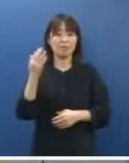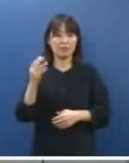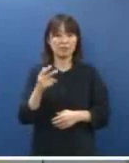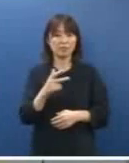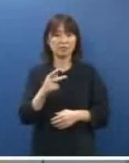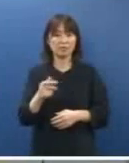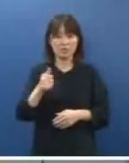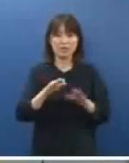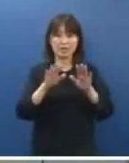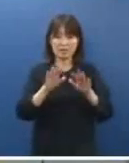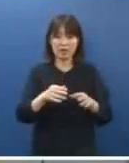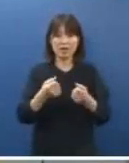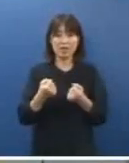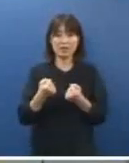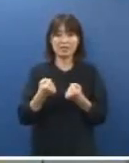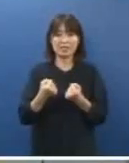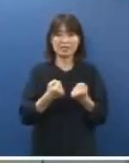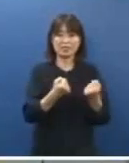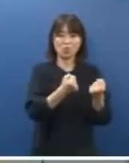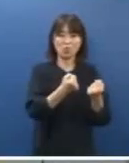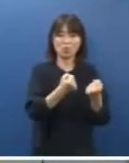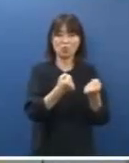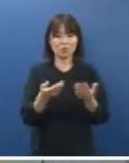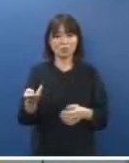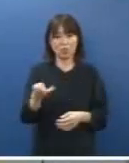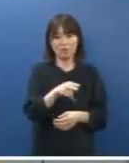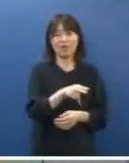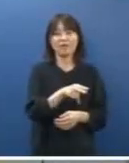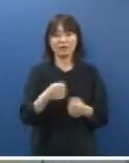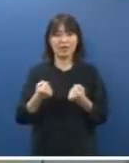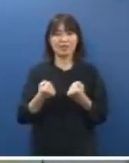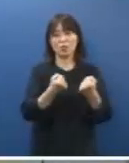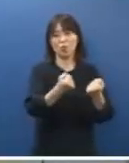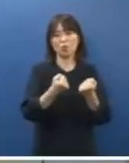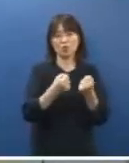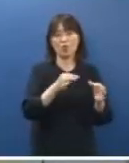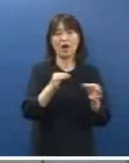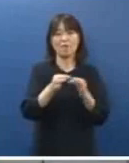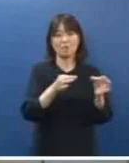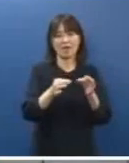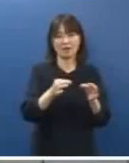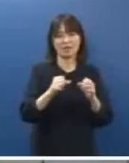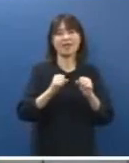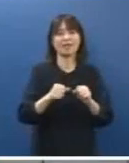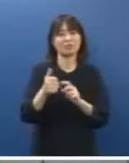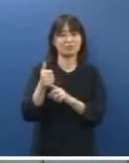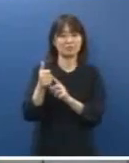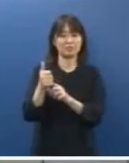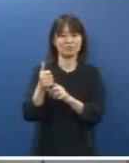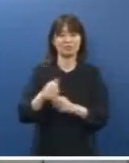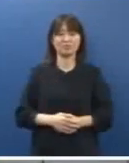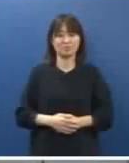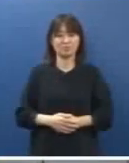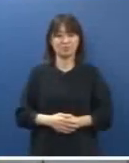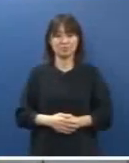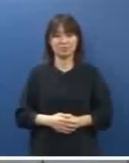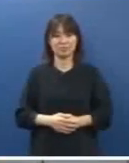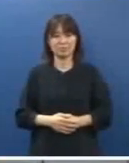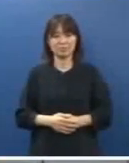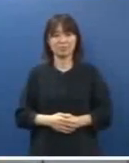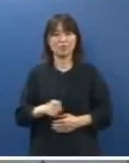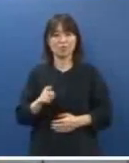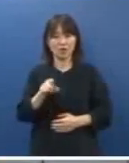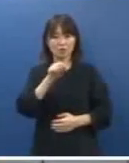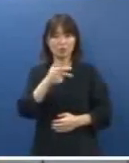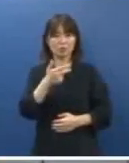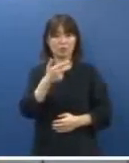今移動販売をちょっと転職してされてますけども、まあ、それを高知っていうですね、その、鳥